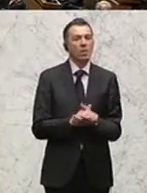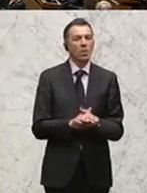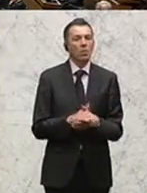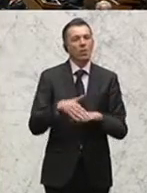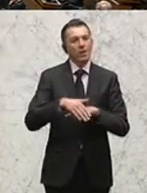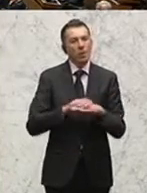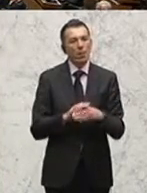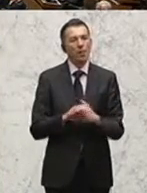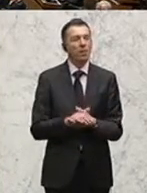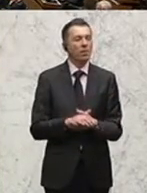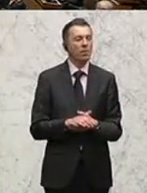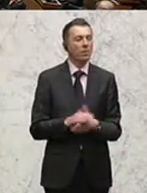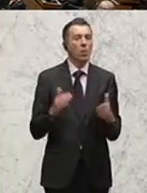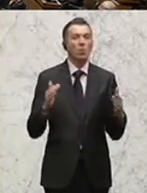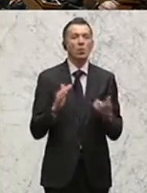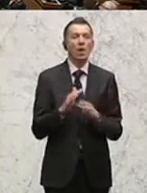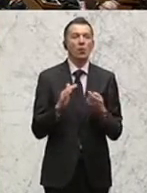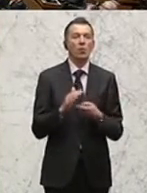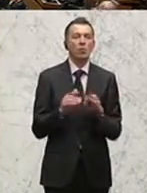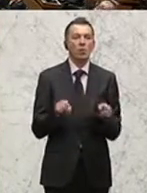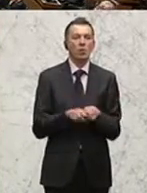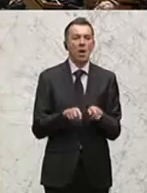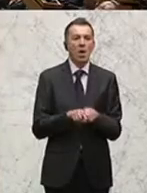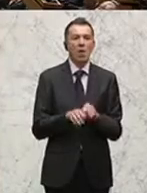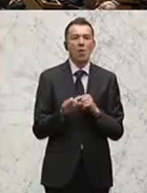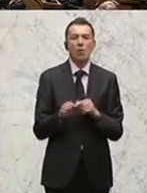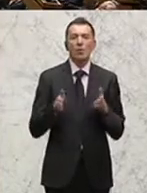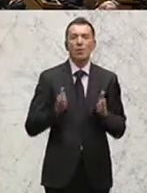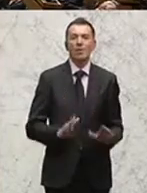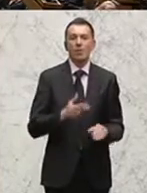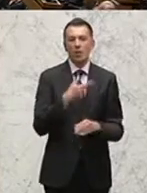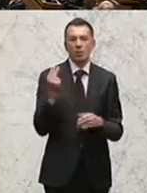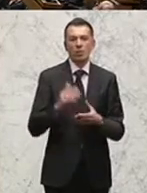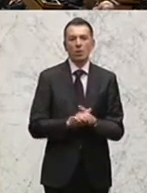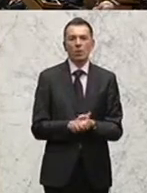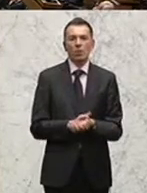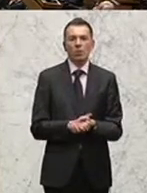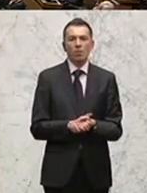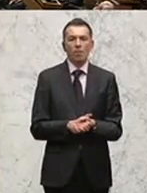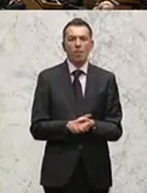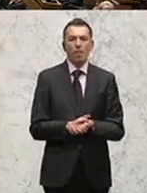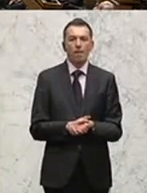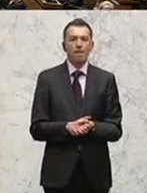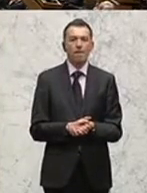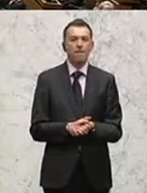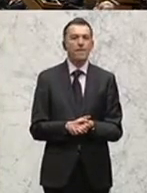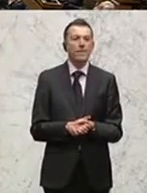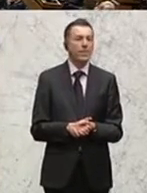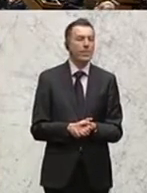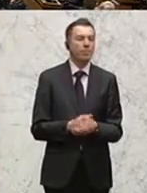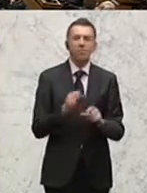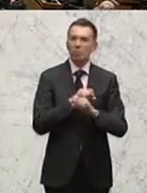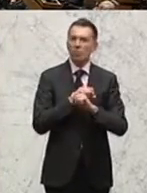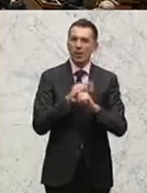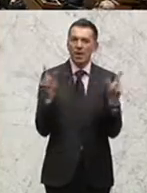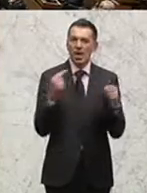die Gemeinden, ja eine große Herausforderung auch für die Zivilbevölkerung. Wo ich auch ganz klar